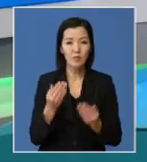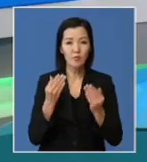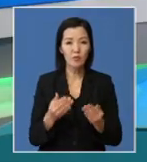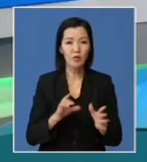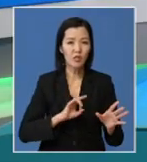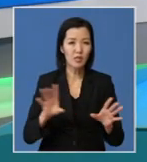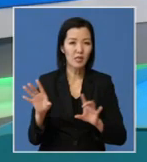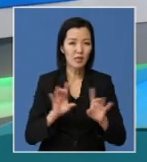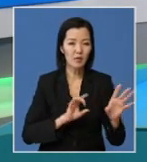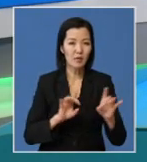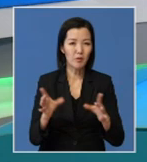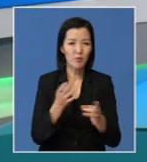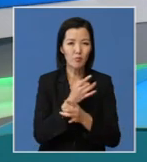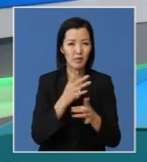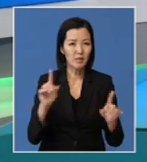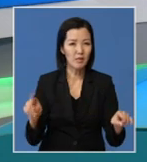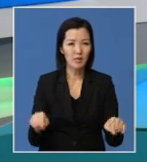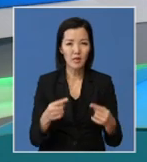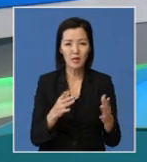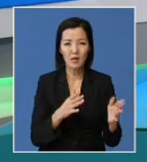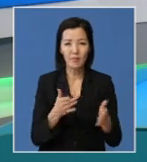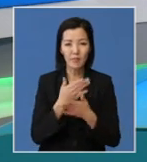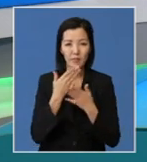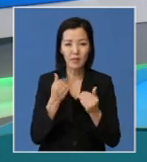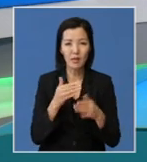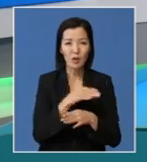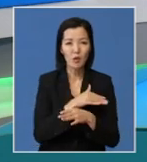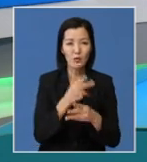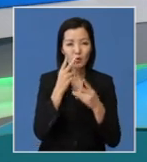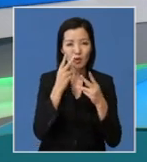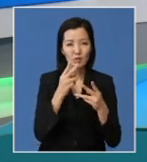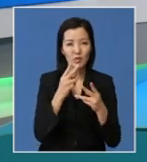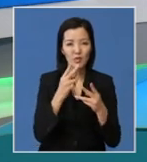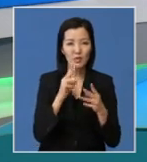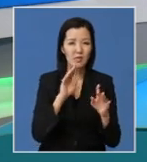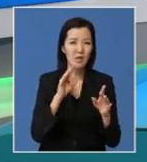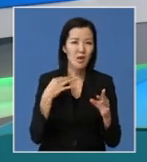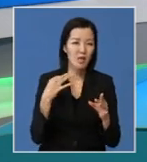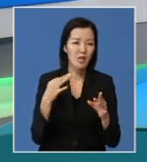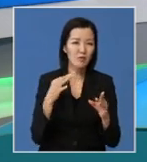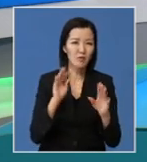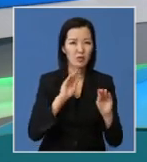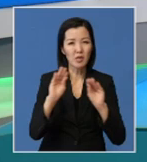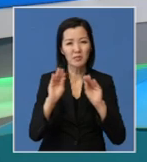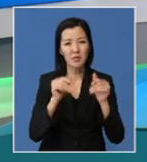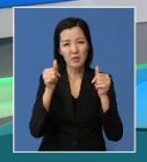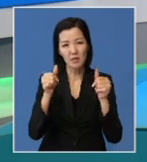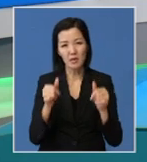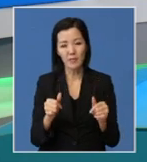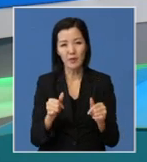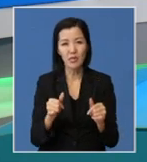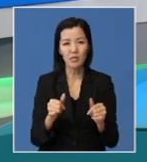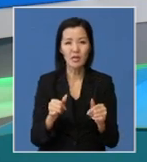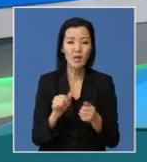Талдықорғанда әлі күнге дейін жарнама беру мәдениеті қалыптаспай келеді. Көшеге шықсаңыз көретініңіз қалай болса солай жапсырылған парақшалар, оңды-солды